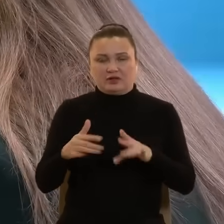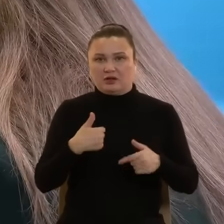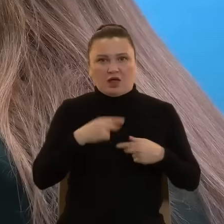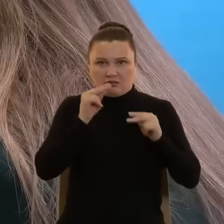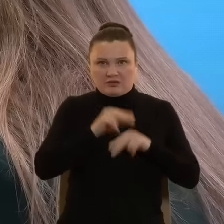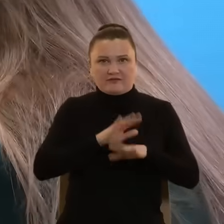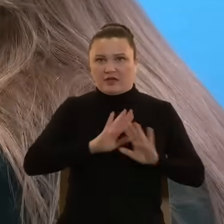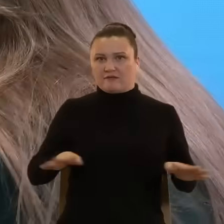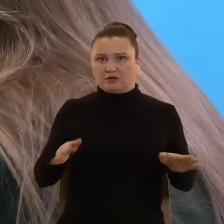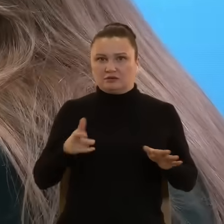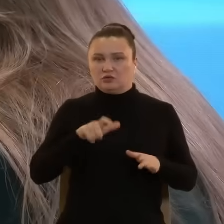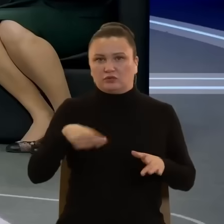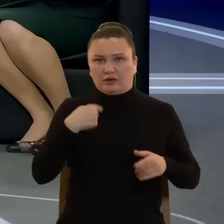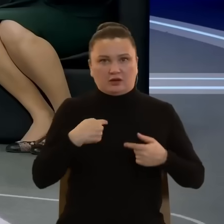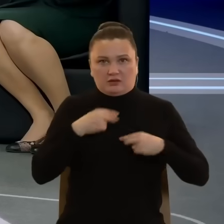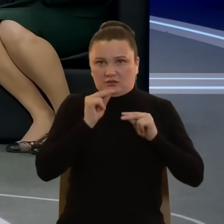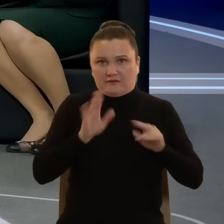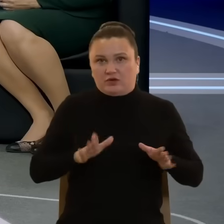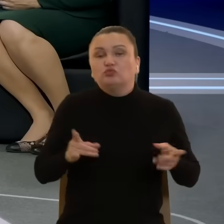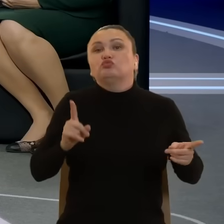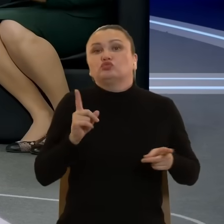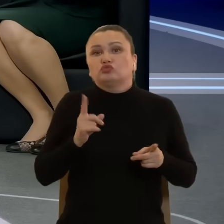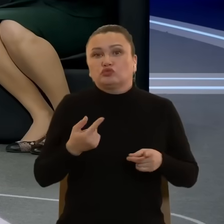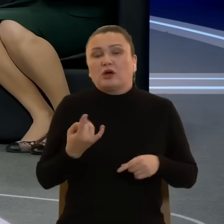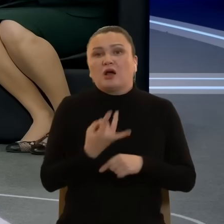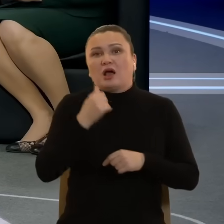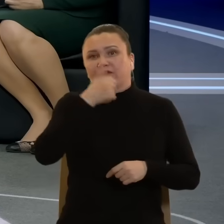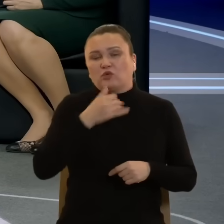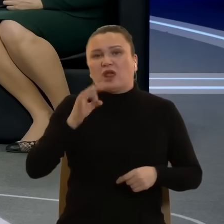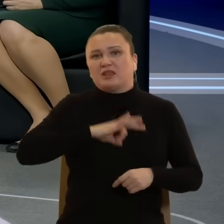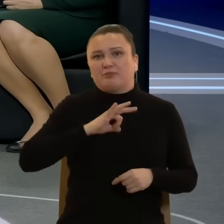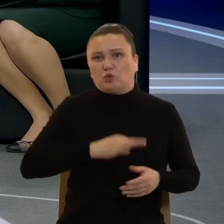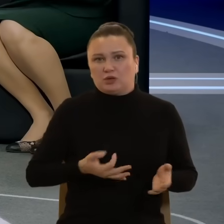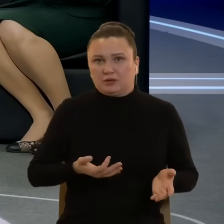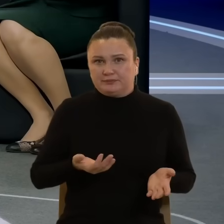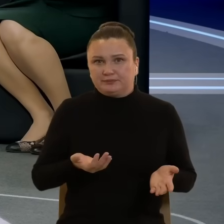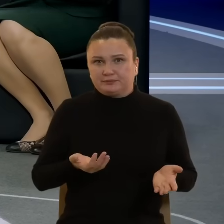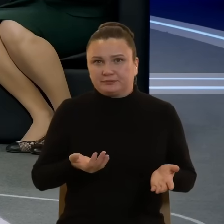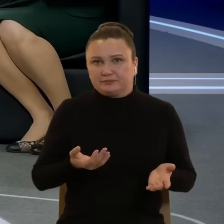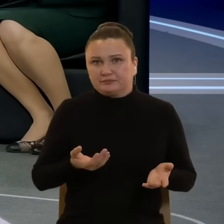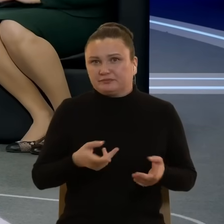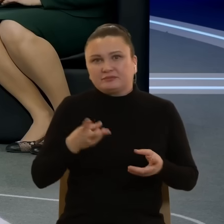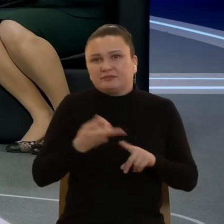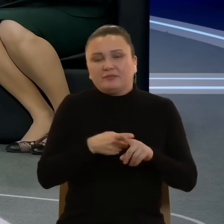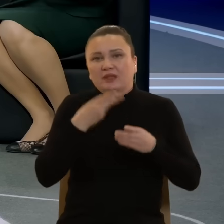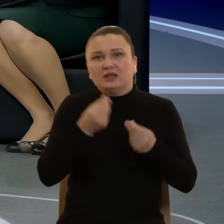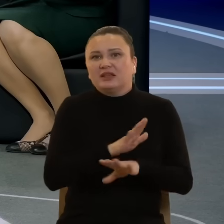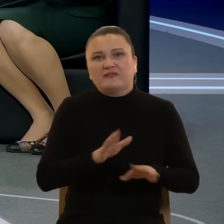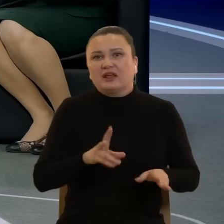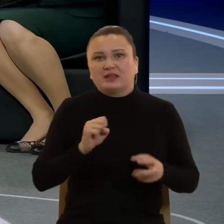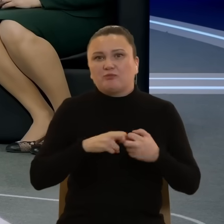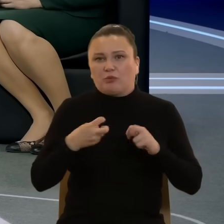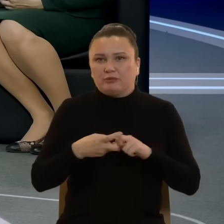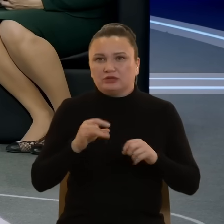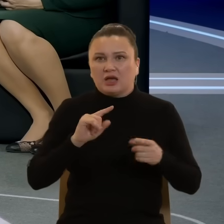я виноват. Ну что, если я там раз в год выпью антибиотики? Это никак не повлияет на общую